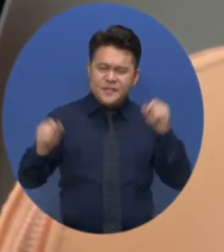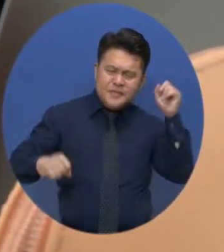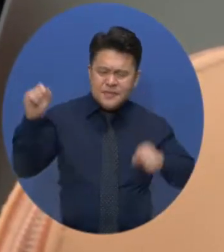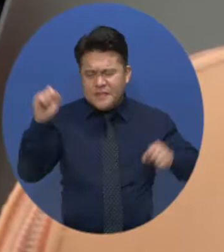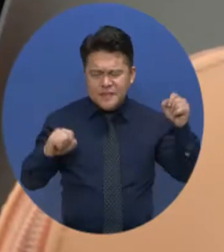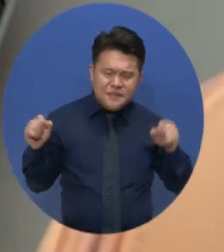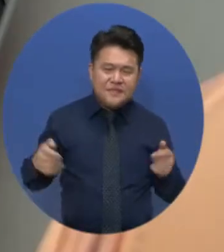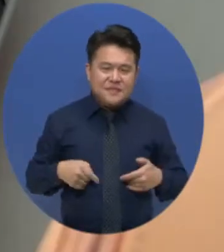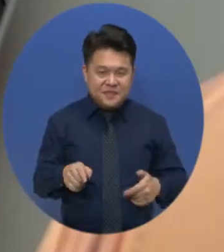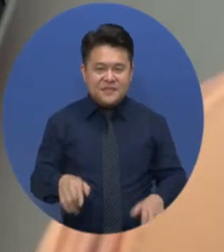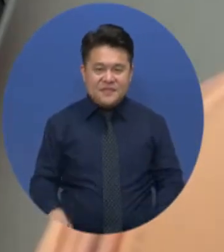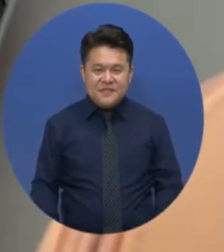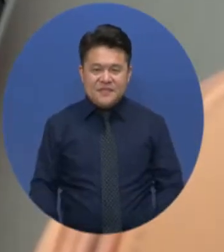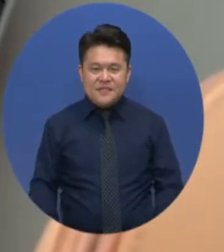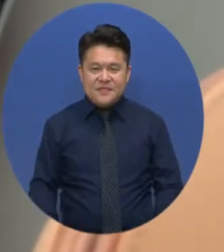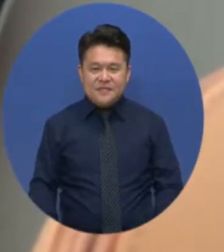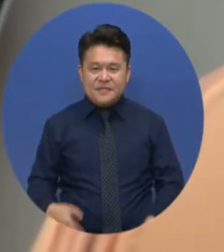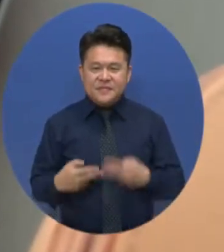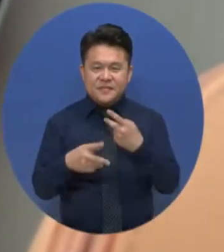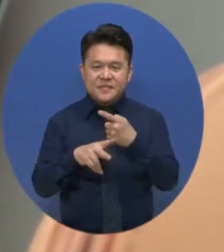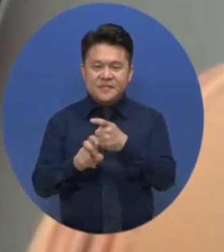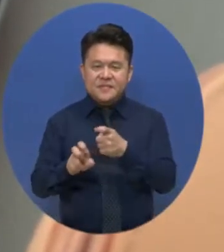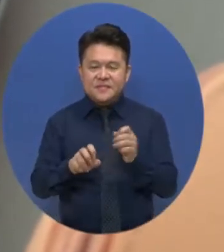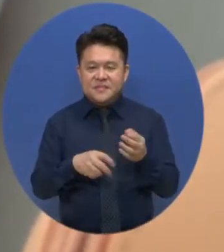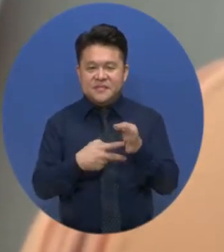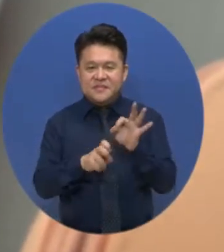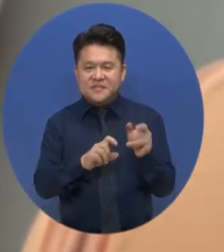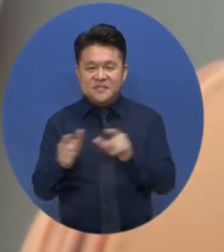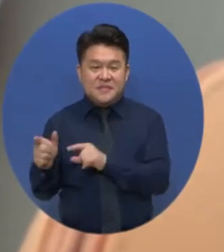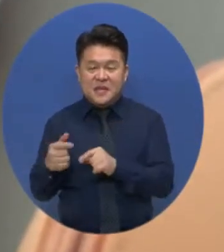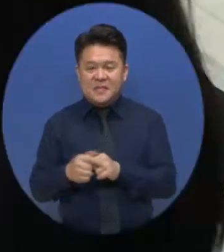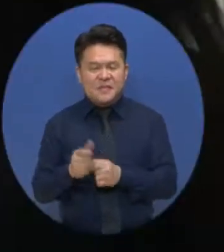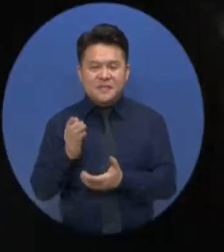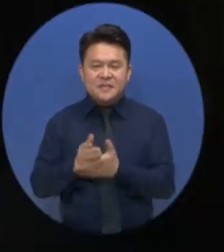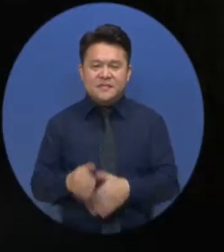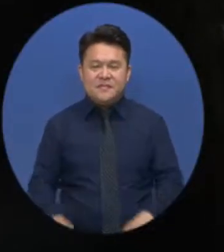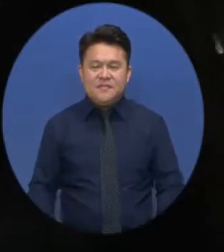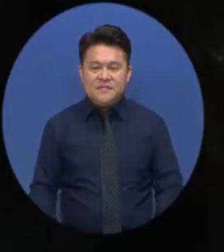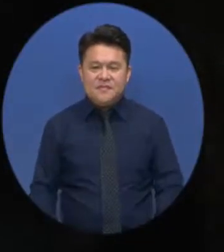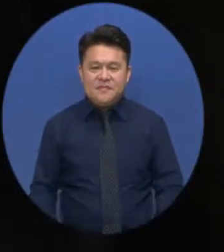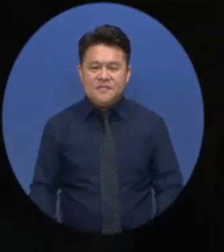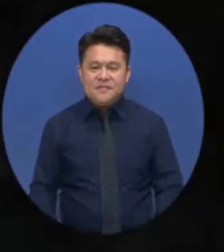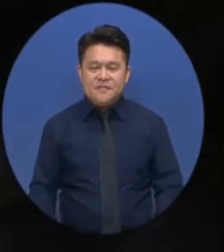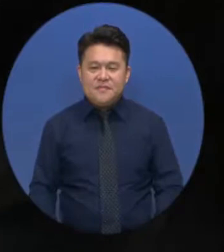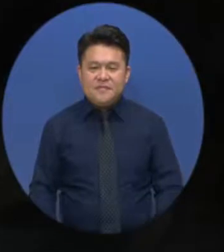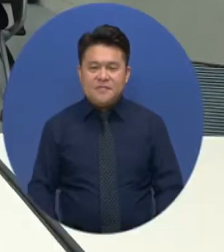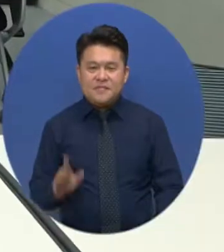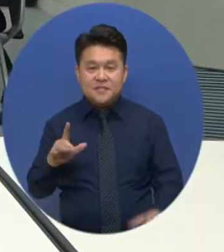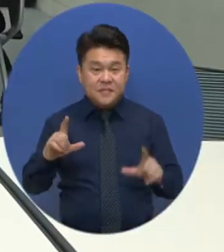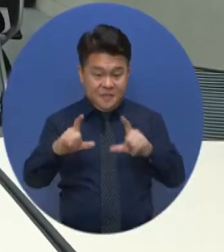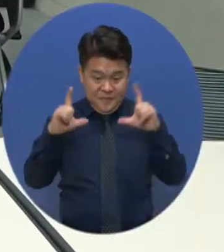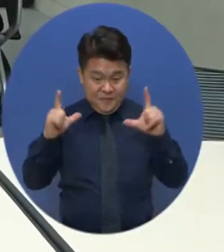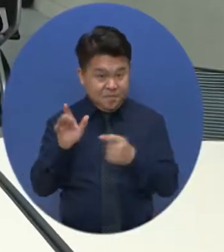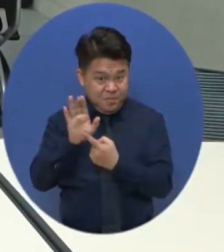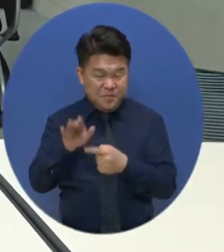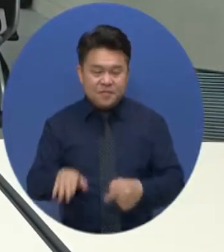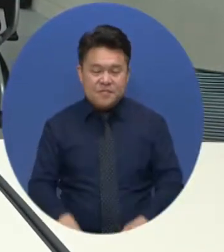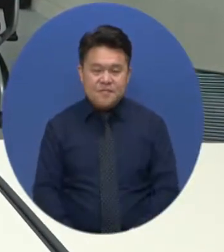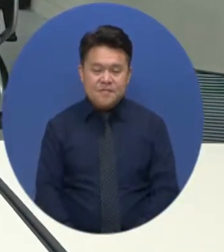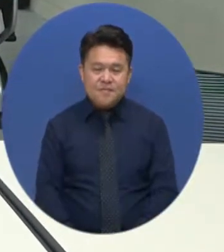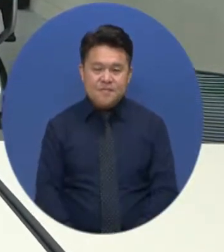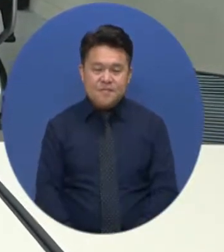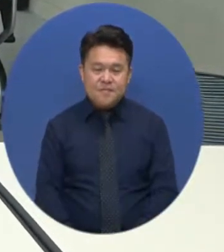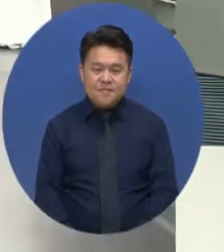오버해야 그래, 과장해야 음하는 거 좀 빼고 네. 어, 그쵸. 그 짤을 더 커트 커트 이건 좀 타이트하게 갈게요.